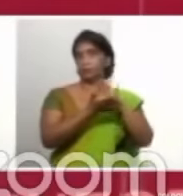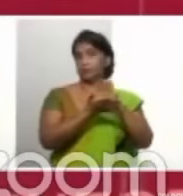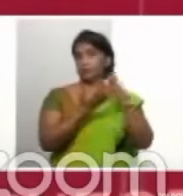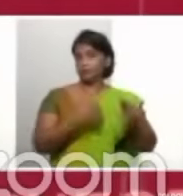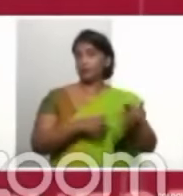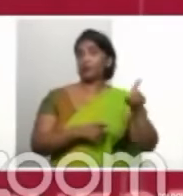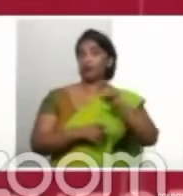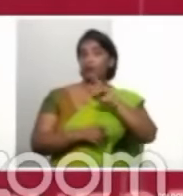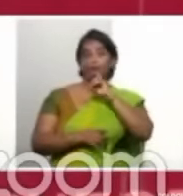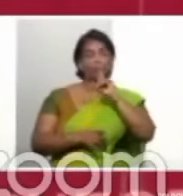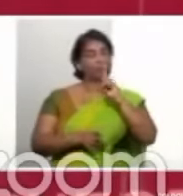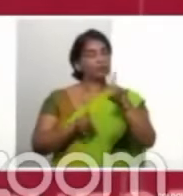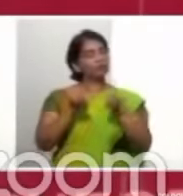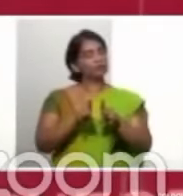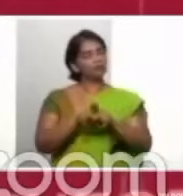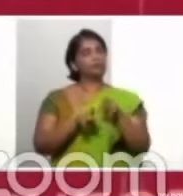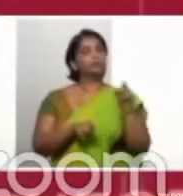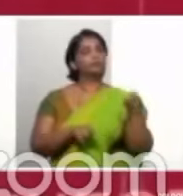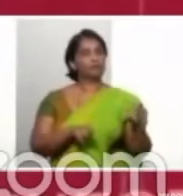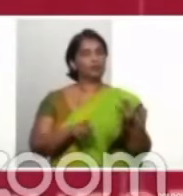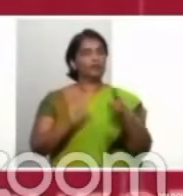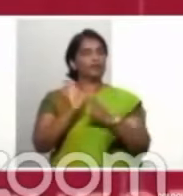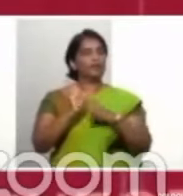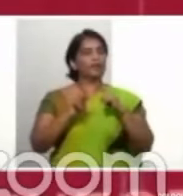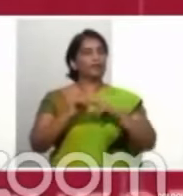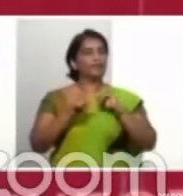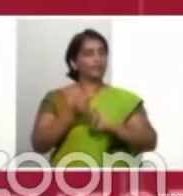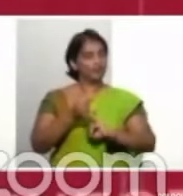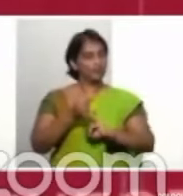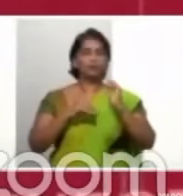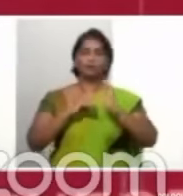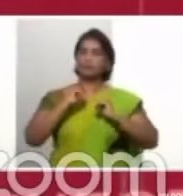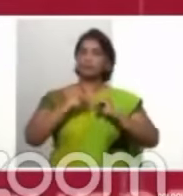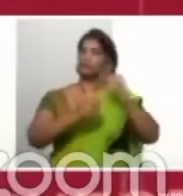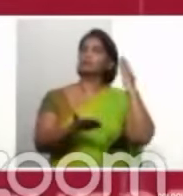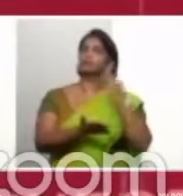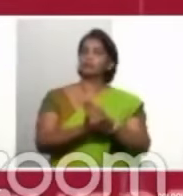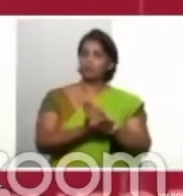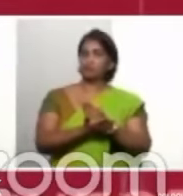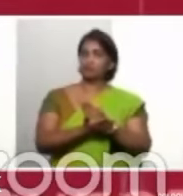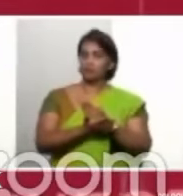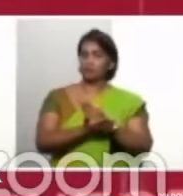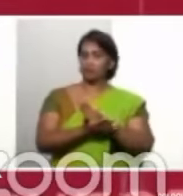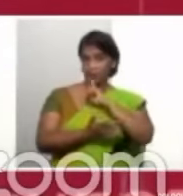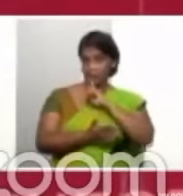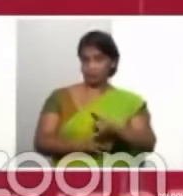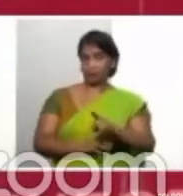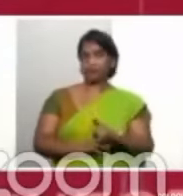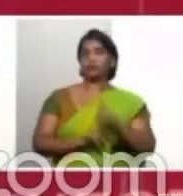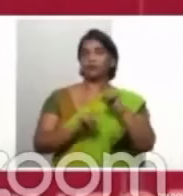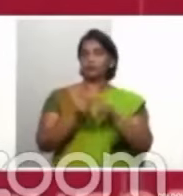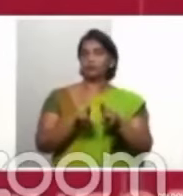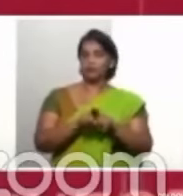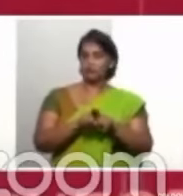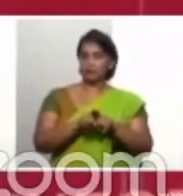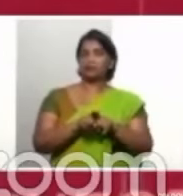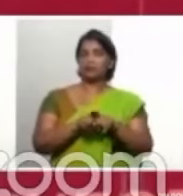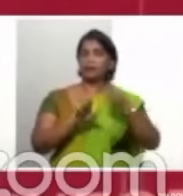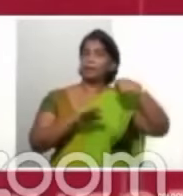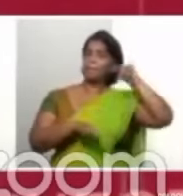තීන්දුවක් ආවා. ඒ උසාවි තීන්දුව අනුව VFS ක්‍රමවේදය නතර කරන්න තමයි තිබුණේ. ඊට